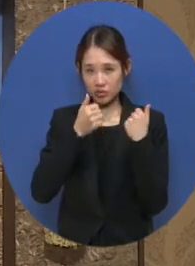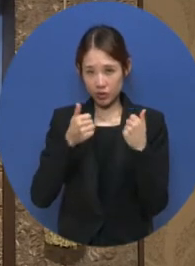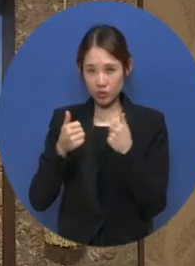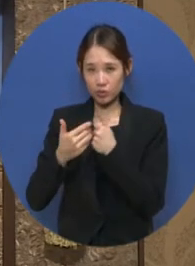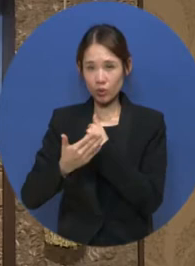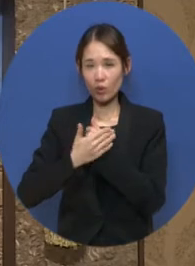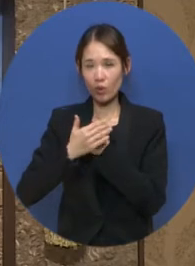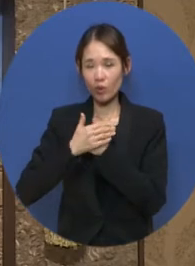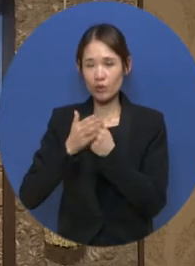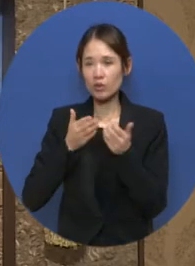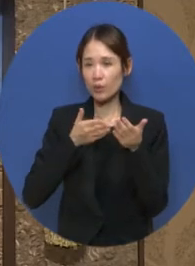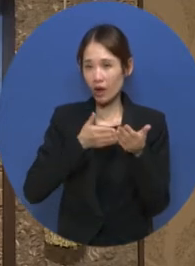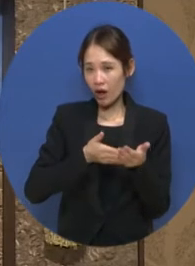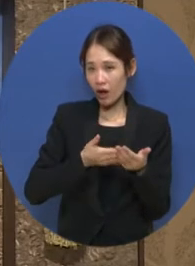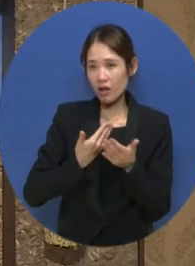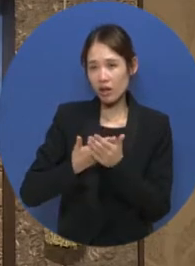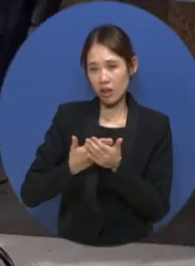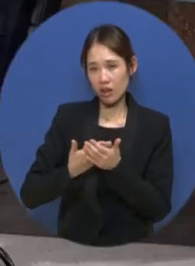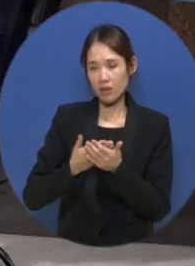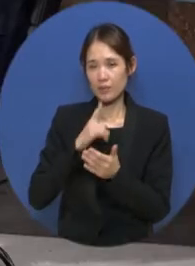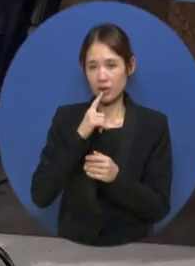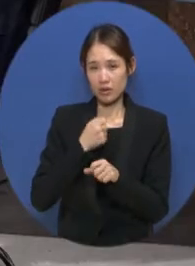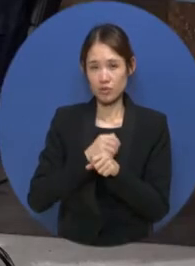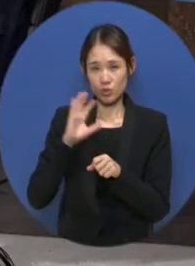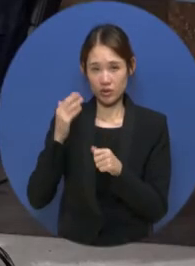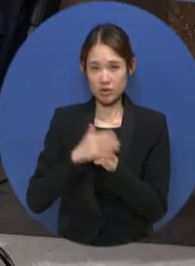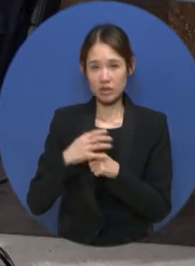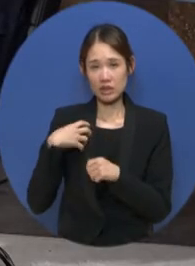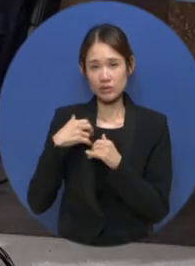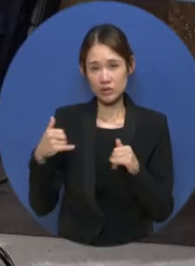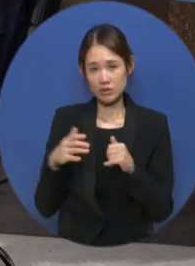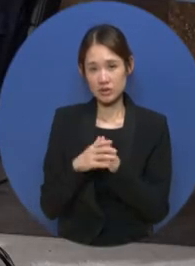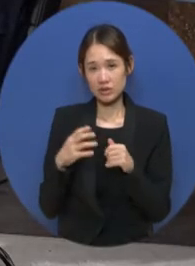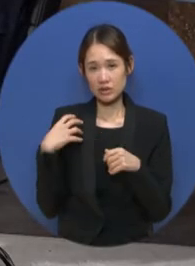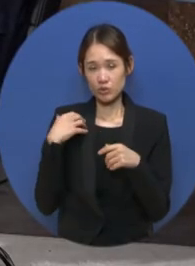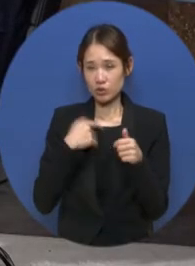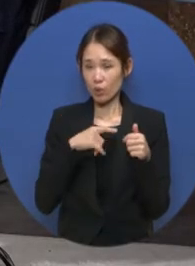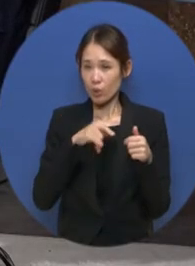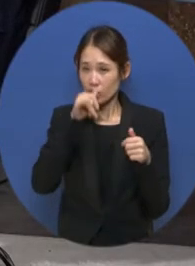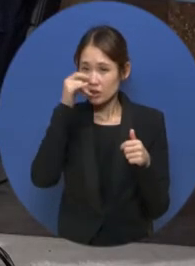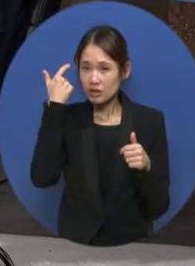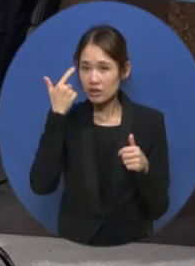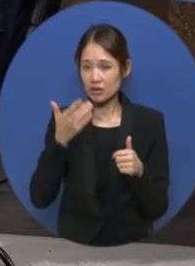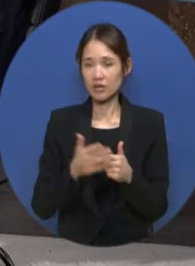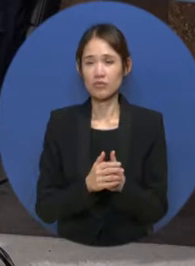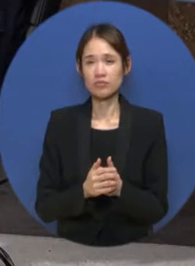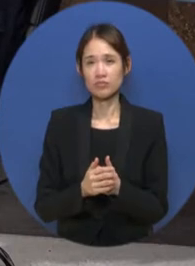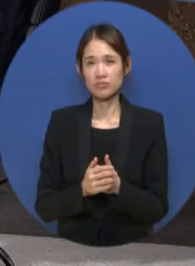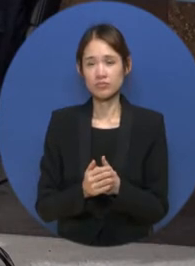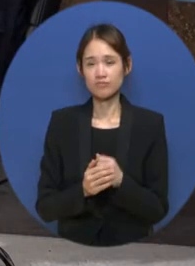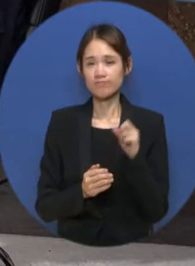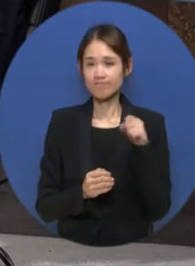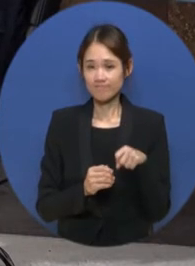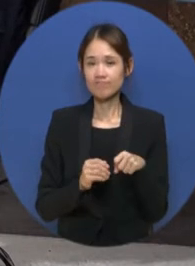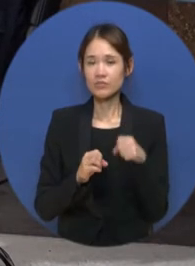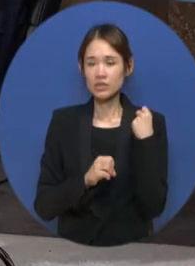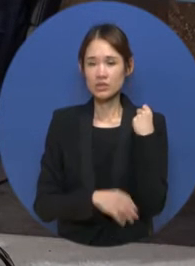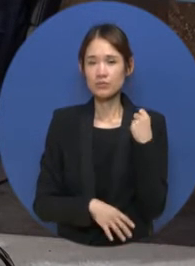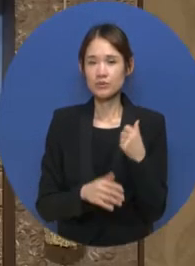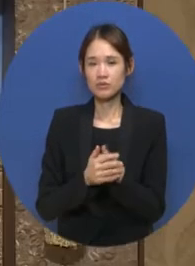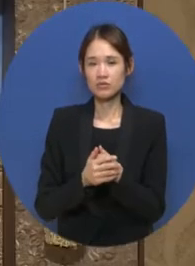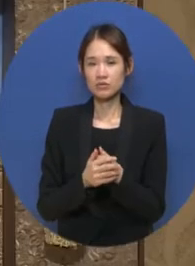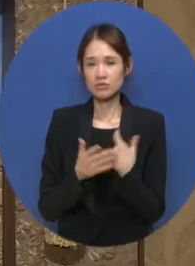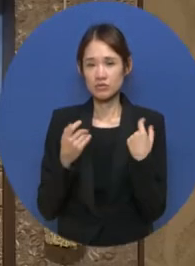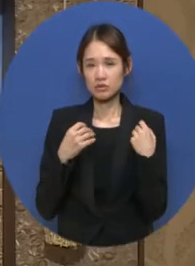이렇게 도움을 요청하셔서 될거 같습니다 아 그 의무자 분들은 그런 교육을 받으시나요 그 마음 근데 기본적으로 인해